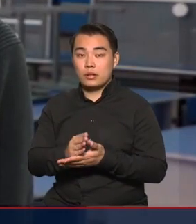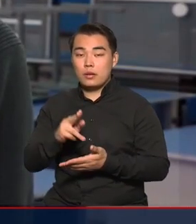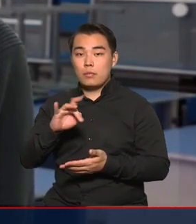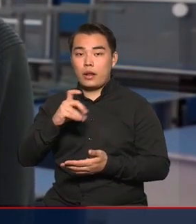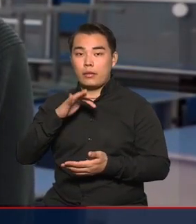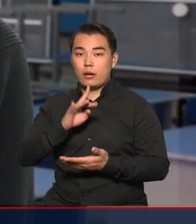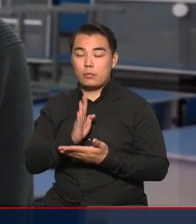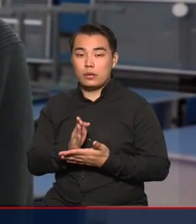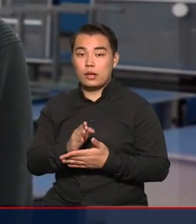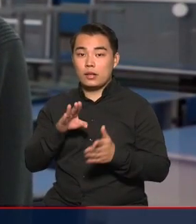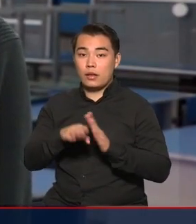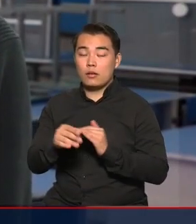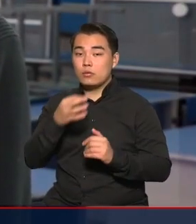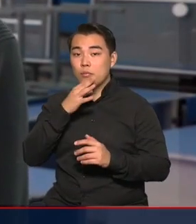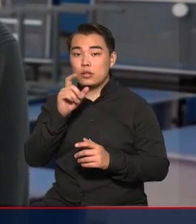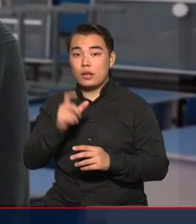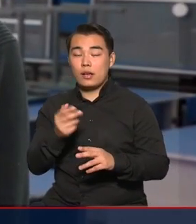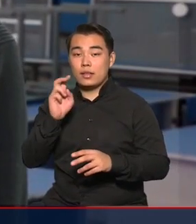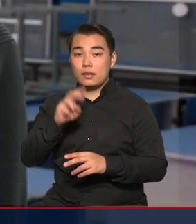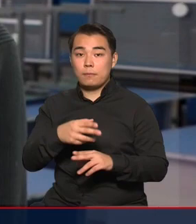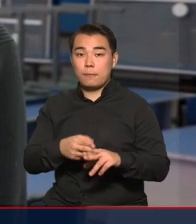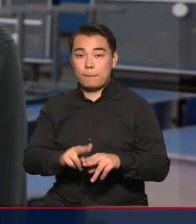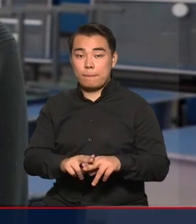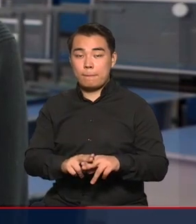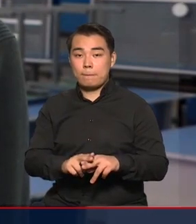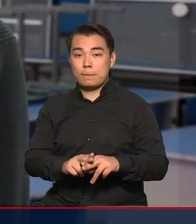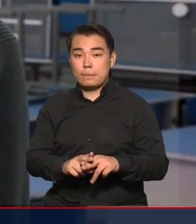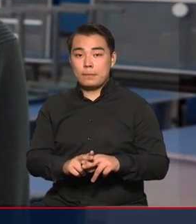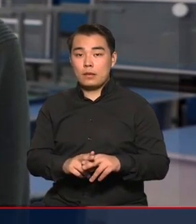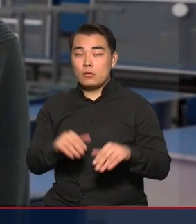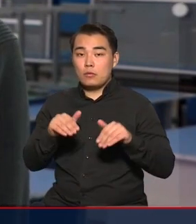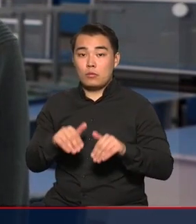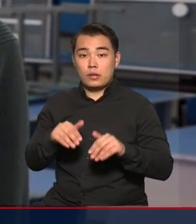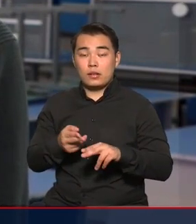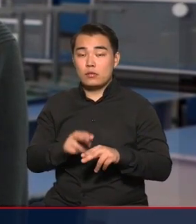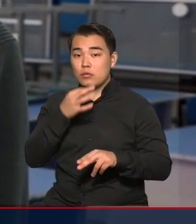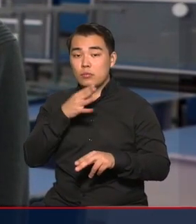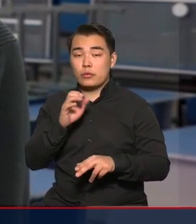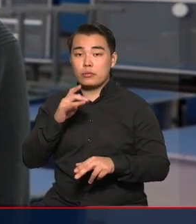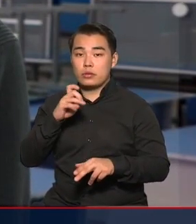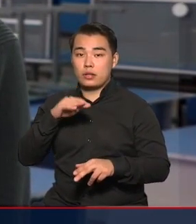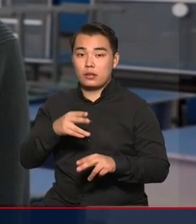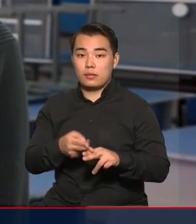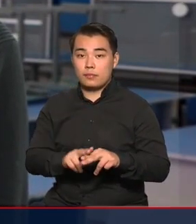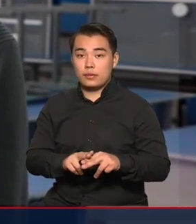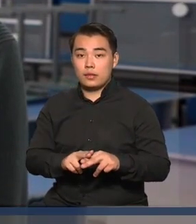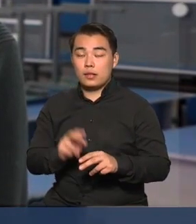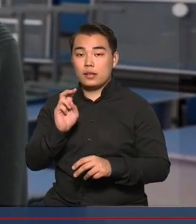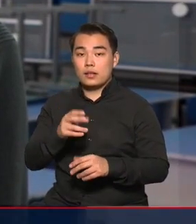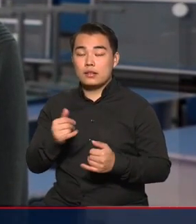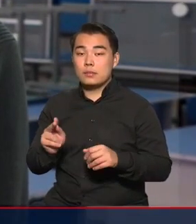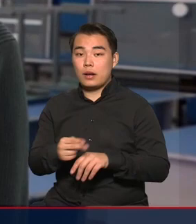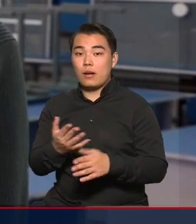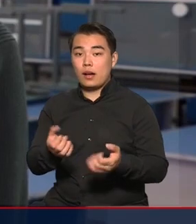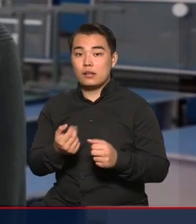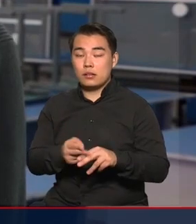қондырамыз, яғни кез келген адам келіп, оның яғни колледжде кез келген студент оның ішінен керекті справкілерді алып,